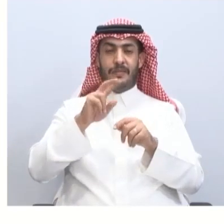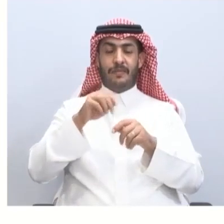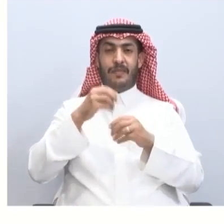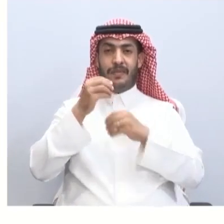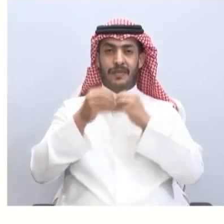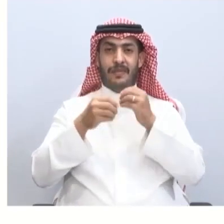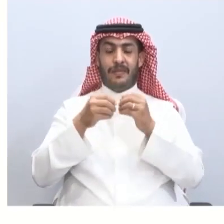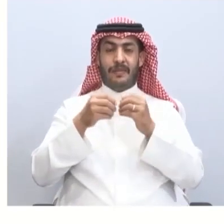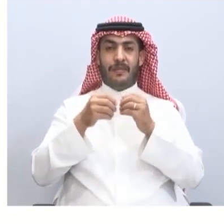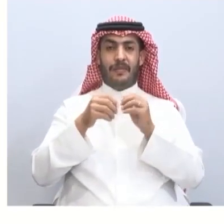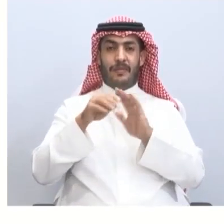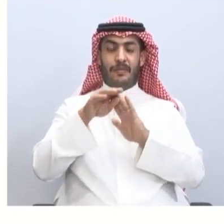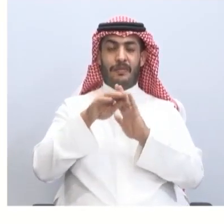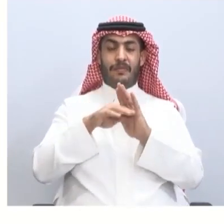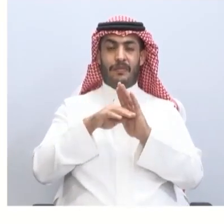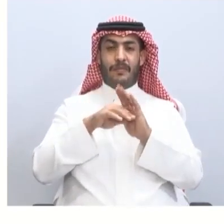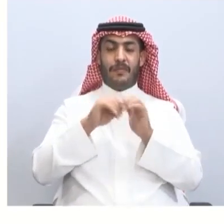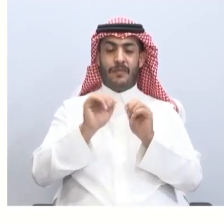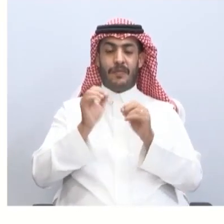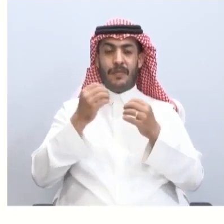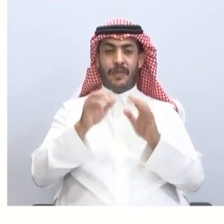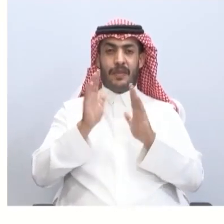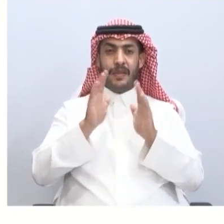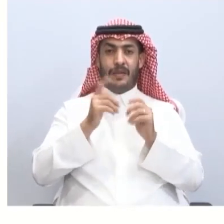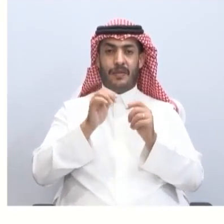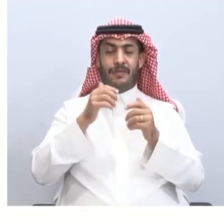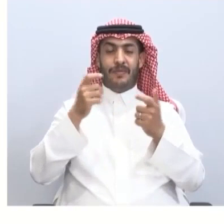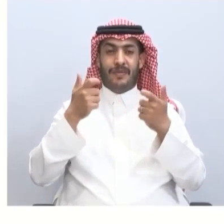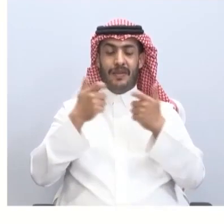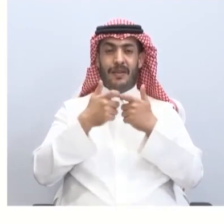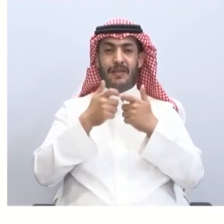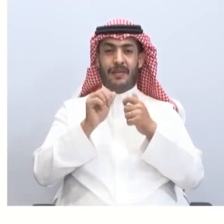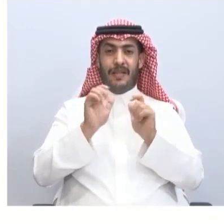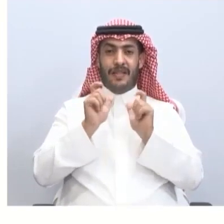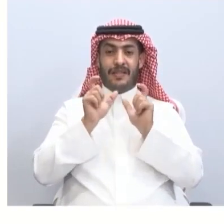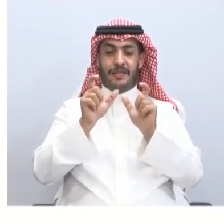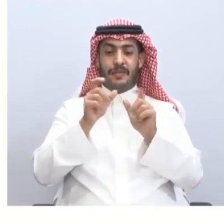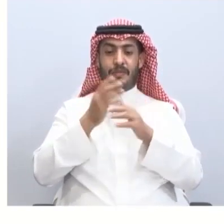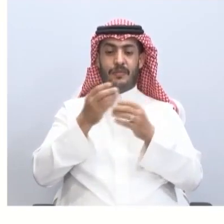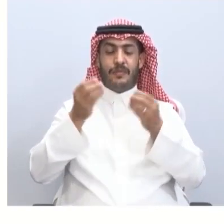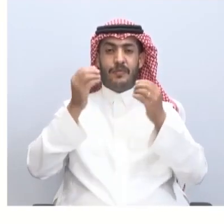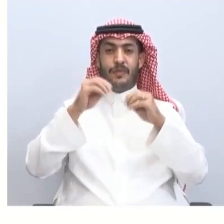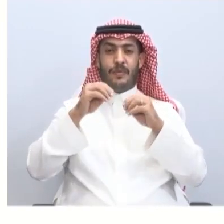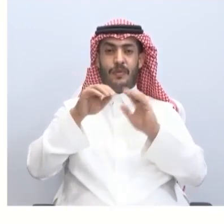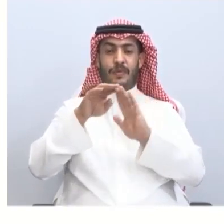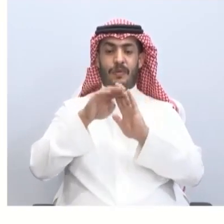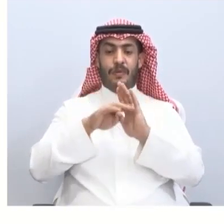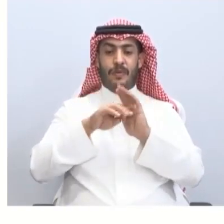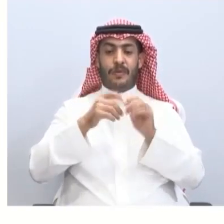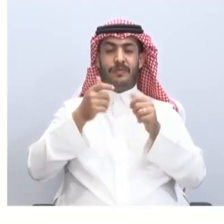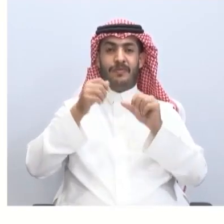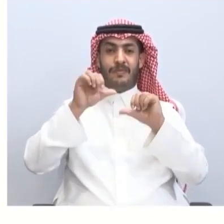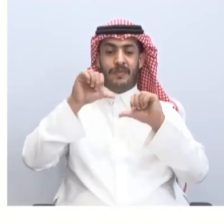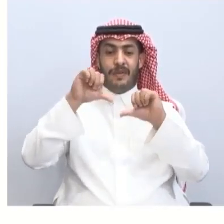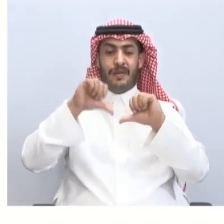ذلك موقفهم ووضعهم من الهجوم الى الدفاع وازدادت بعد ذلك